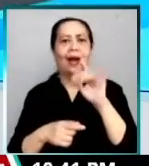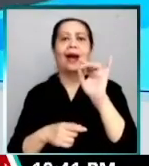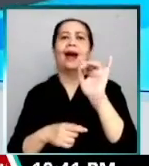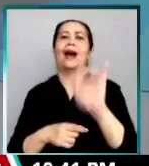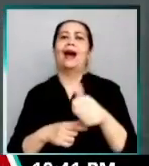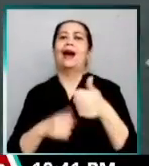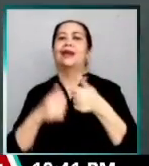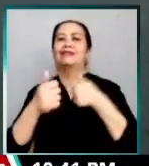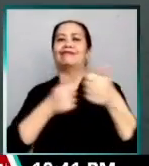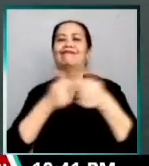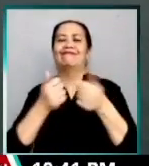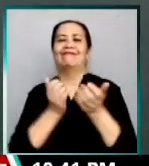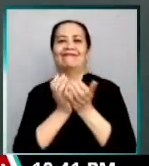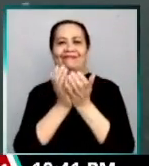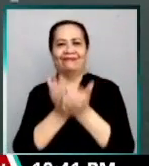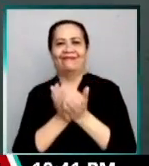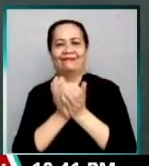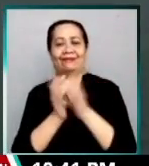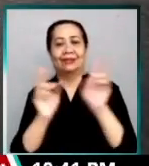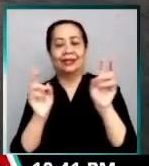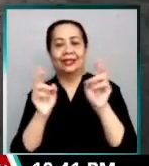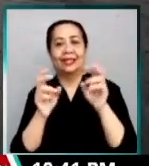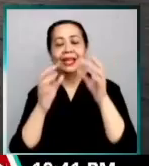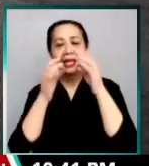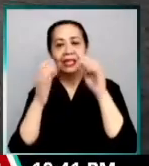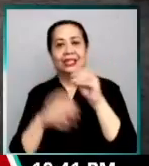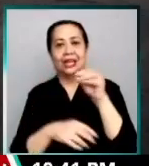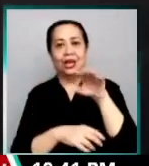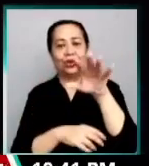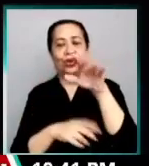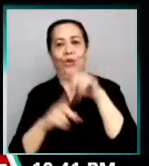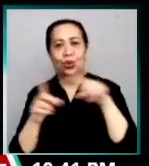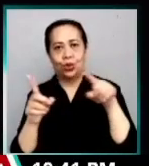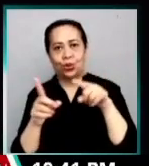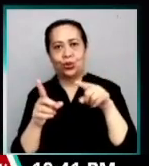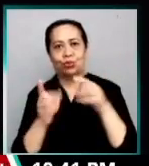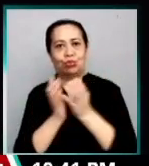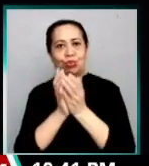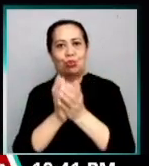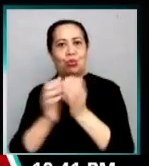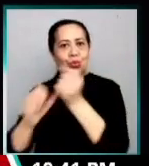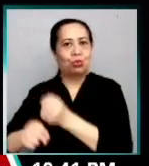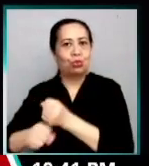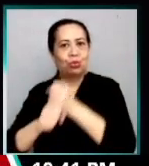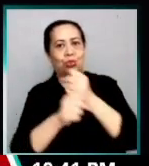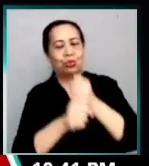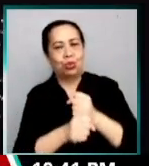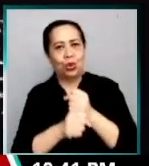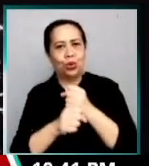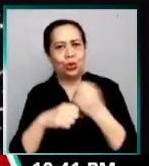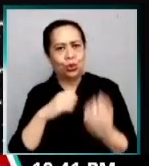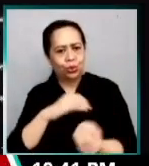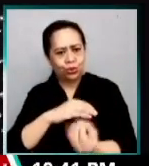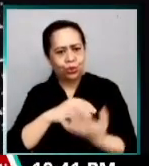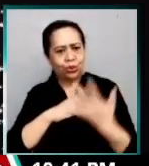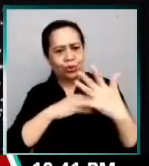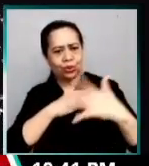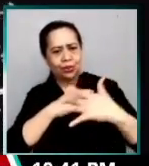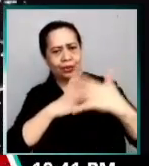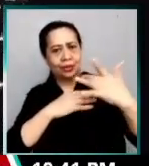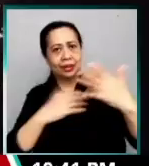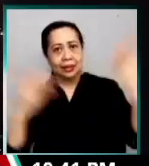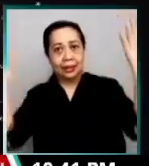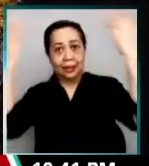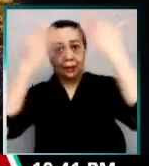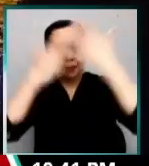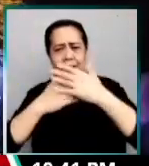bangka. Yan ang dragon boat na glow in the dark. Mistulang ordinaryong bangka pero pagsapit ng gabi,